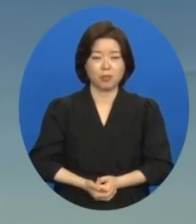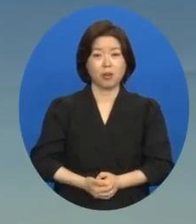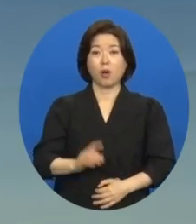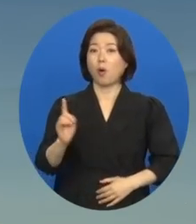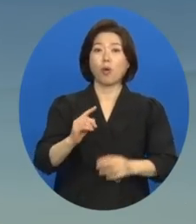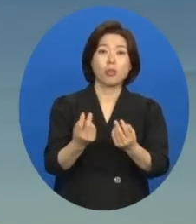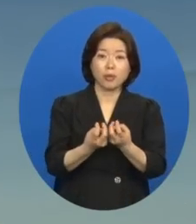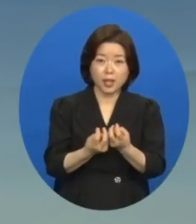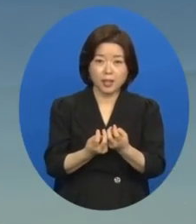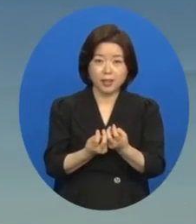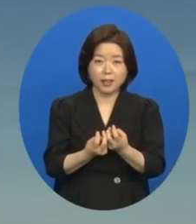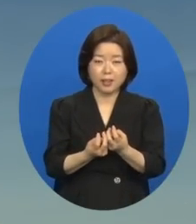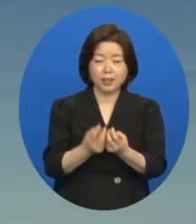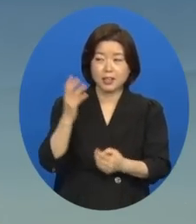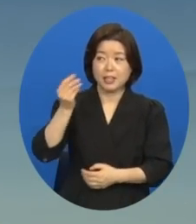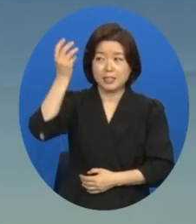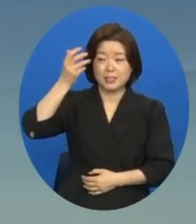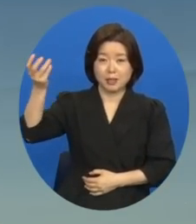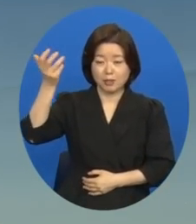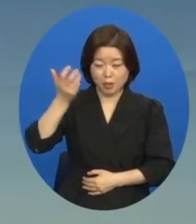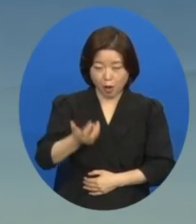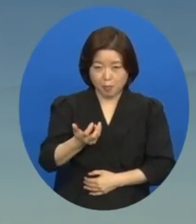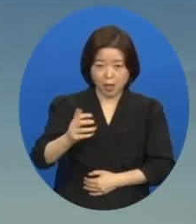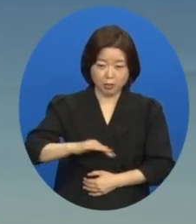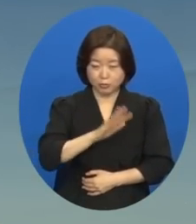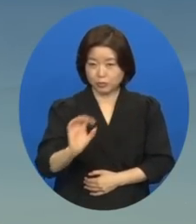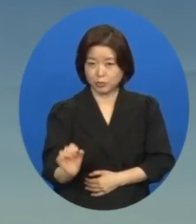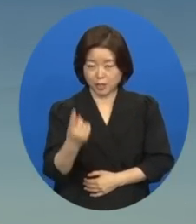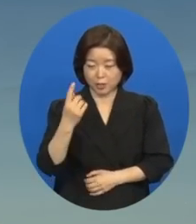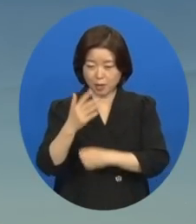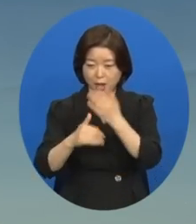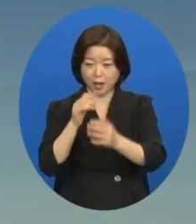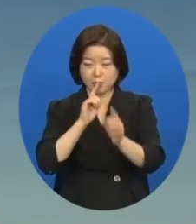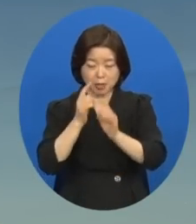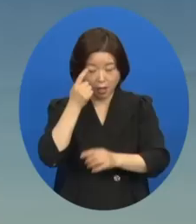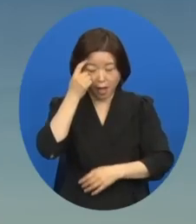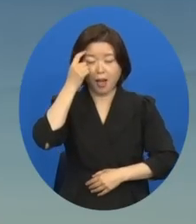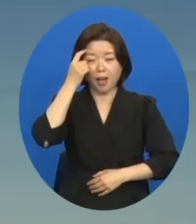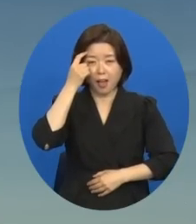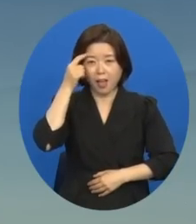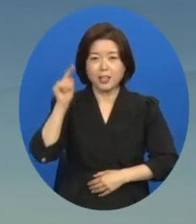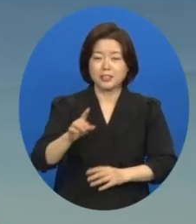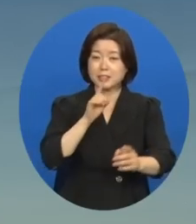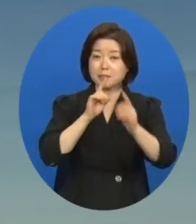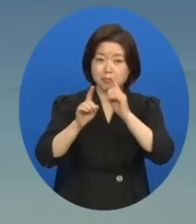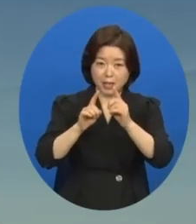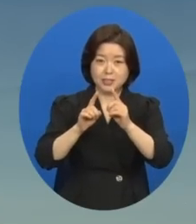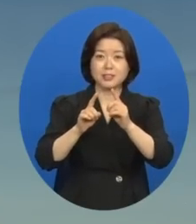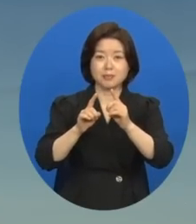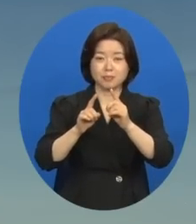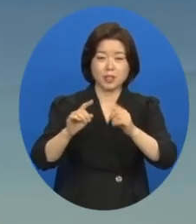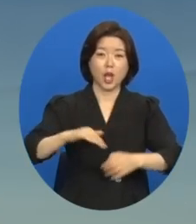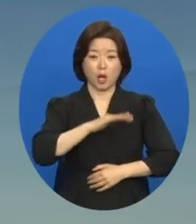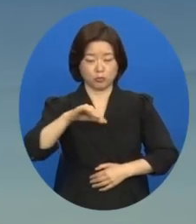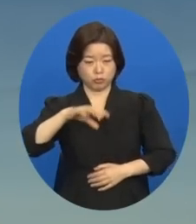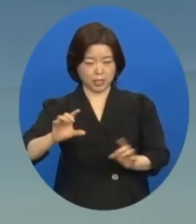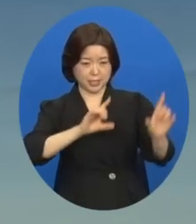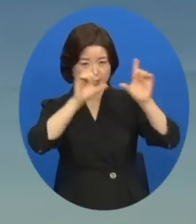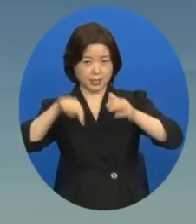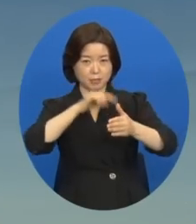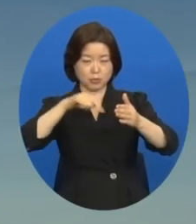어떻게 하신다고요? 성령께서 우리로 하여금 하나님 말씀을 깨달아서 그 말씀이 우리의 삶